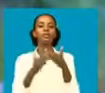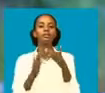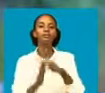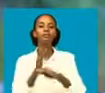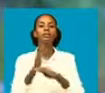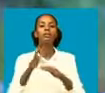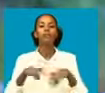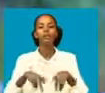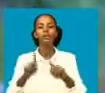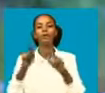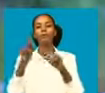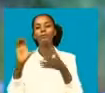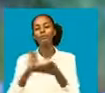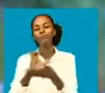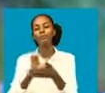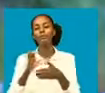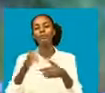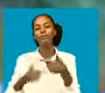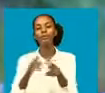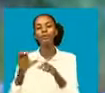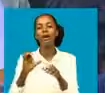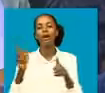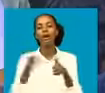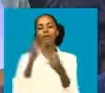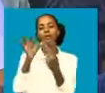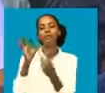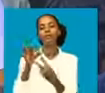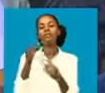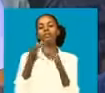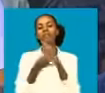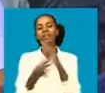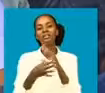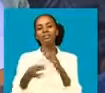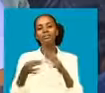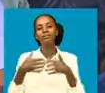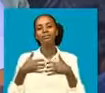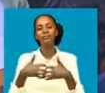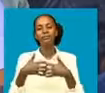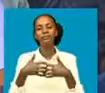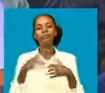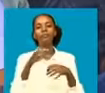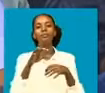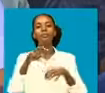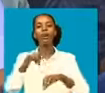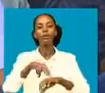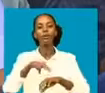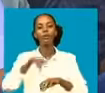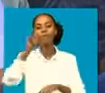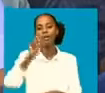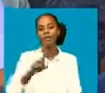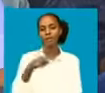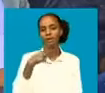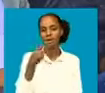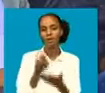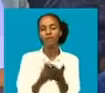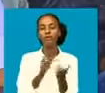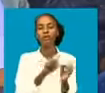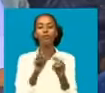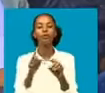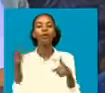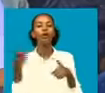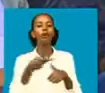የግብርና ምርቶችን ፕሮሰስ አድርጎ አንዱ የመረጥ ነው የዘይት መጭመቂያ ፋብሪካ ማቋቋም ይገባል በሚል ነው የሄድነው። ለዚህ ደግሞ